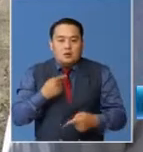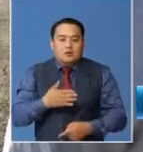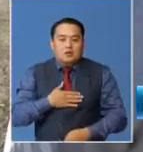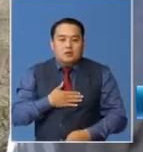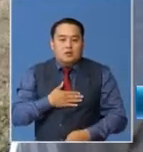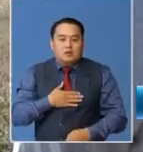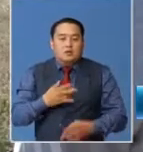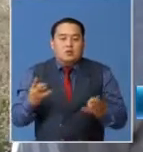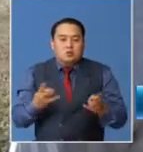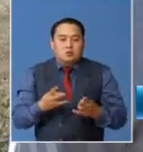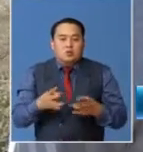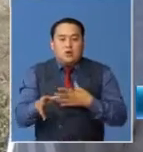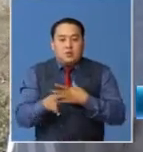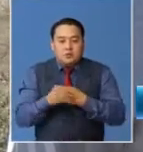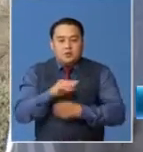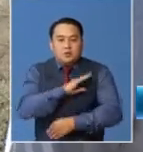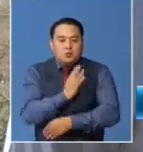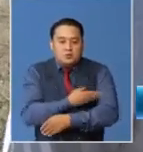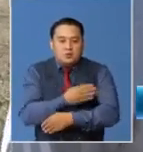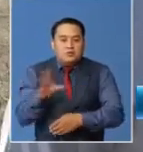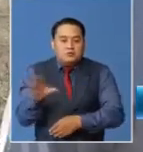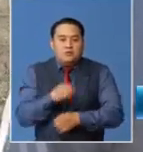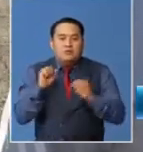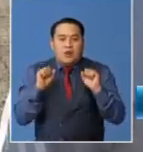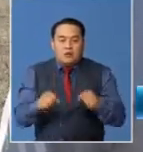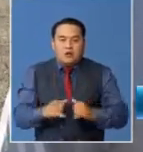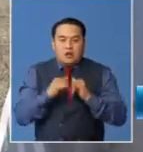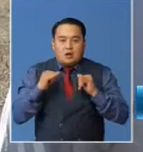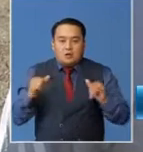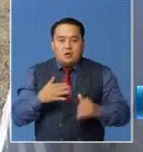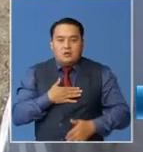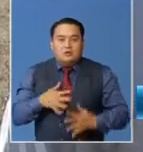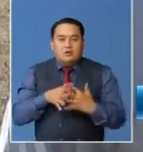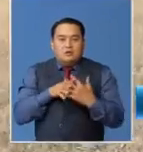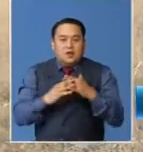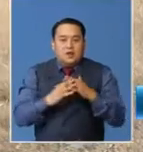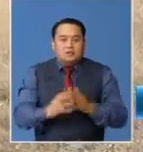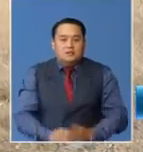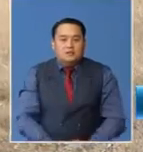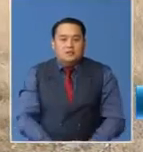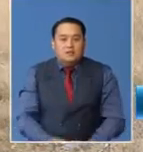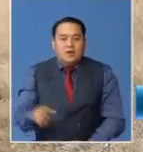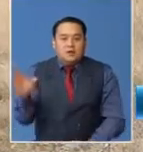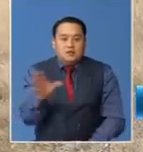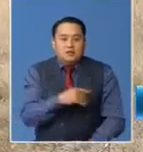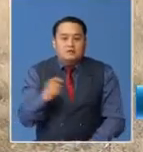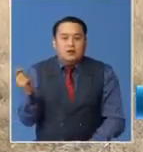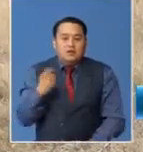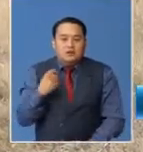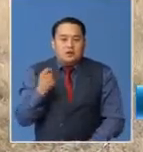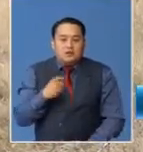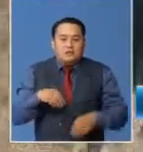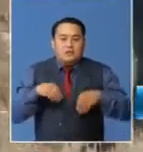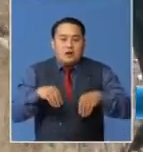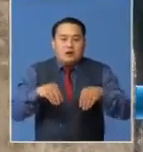потомков. Для этого мы должны совместными усилиями делать все возможное для развития нашего села. Всего за выходной жителями села